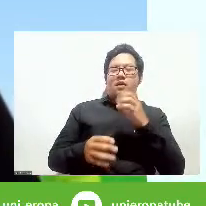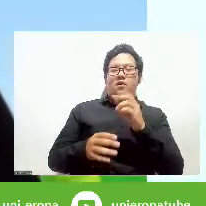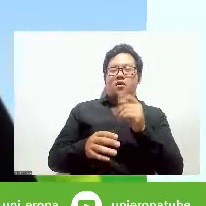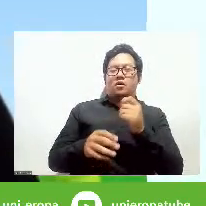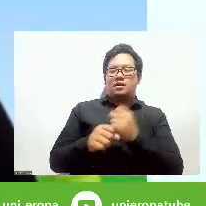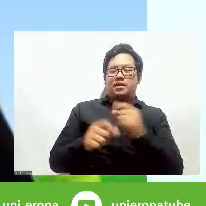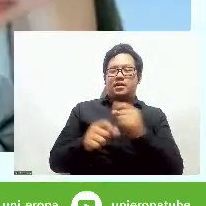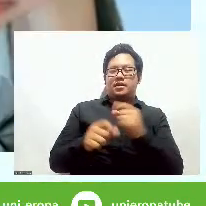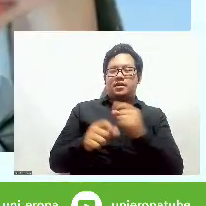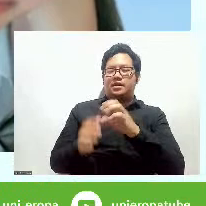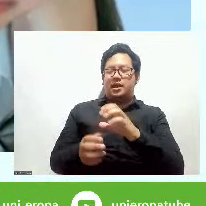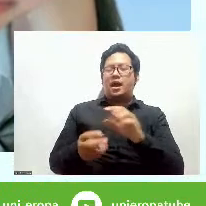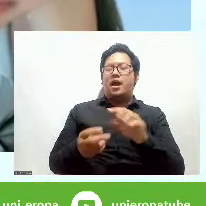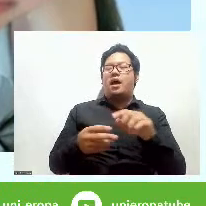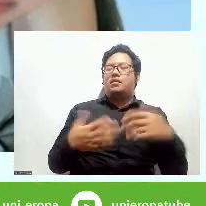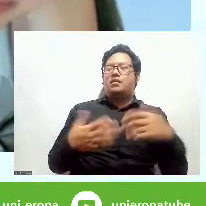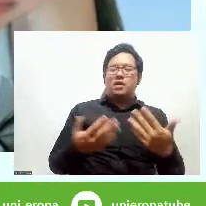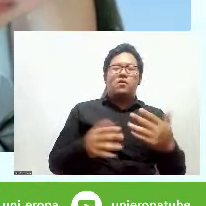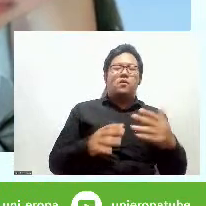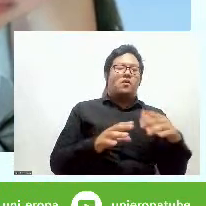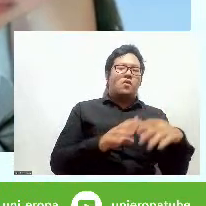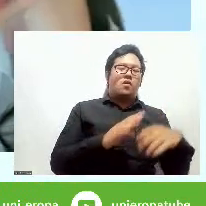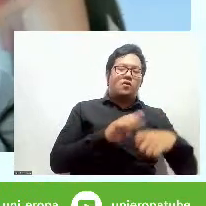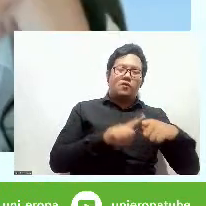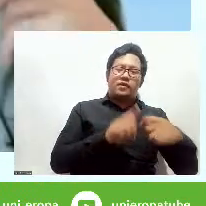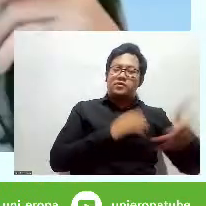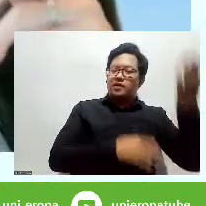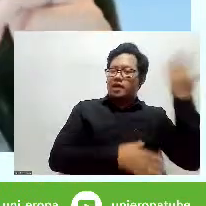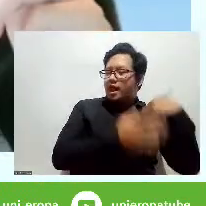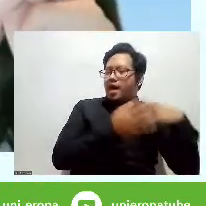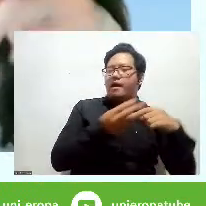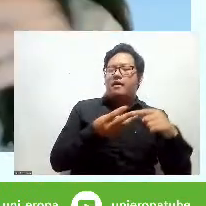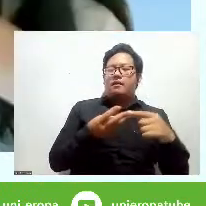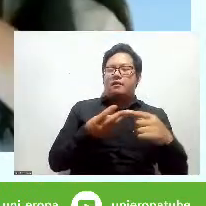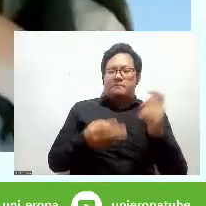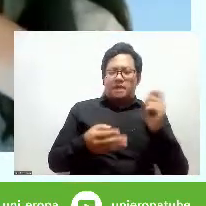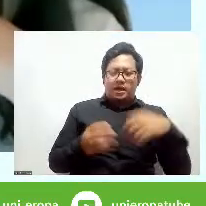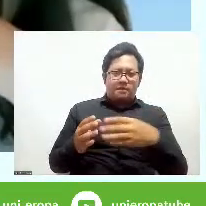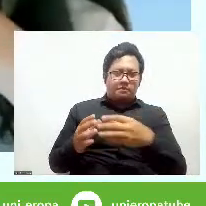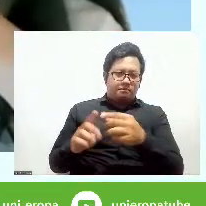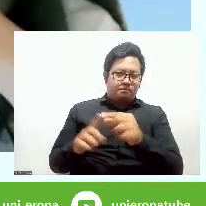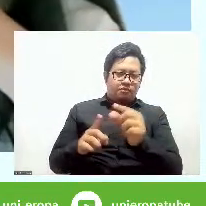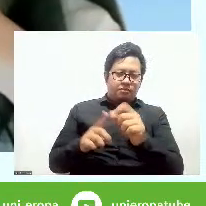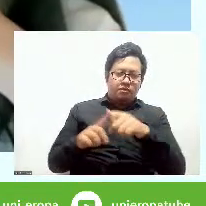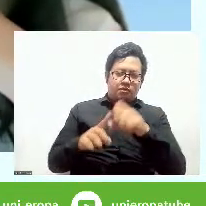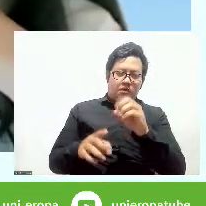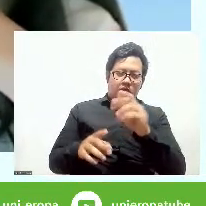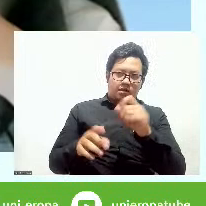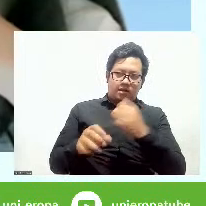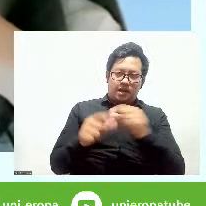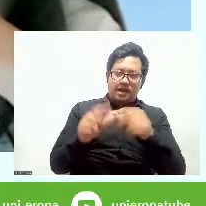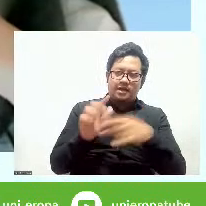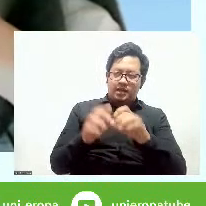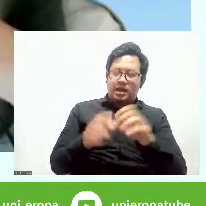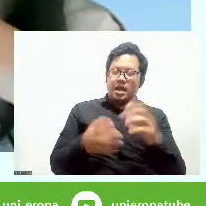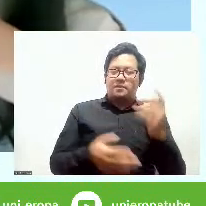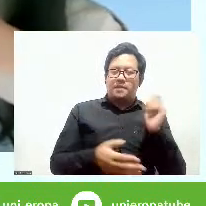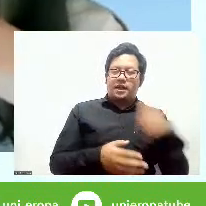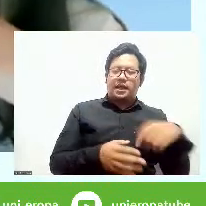pestisida sintetis nah boleh nilai sedih Jafra silakan betulan kalau aku pribadi memang